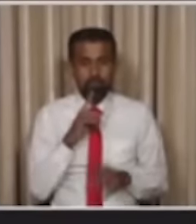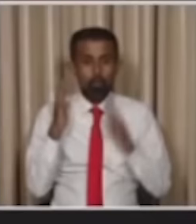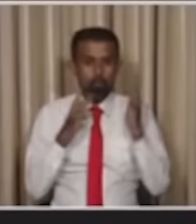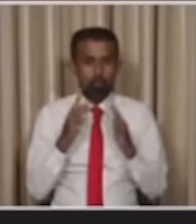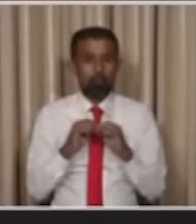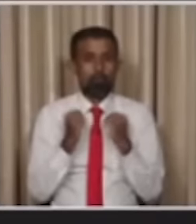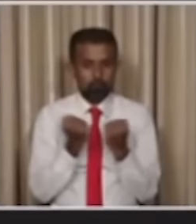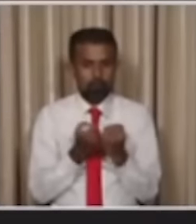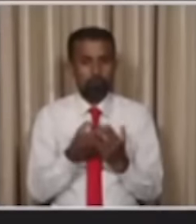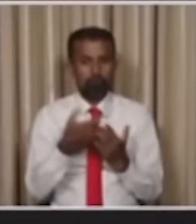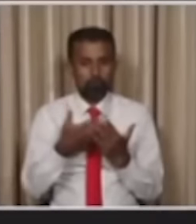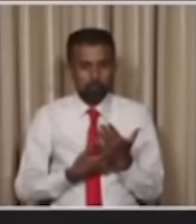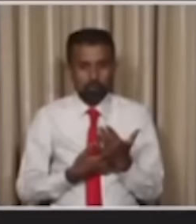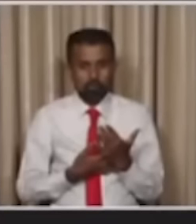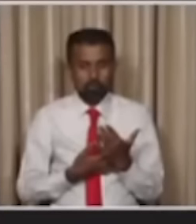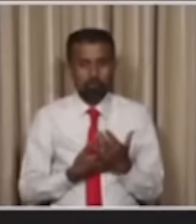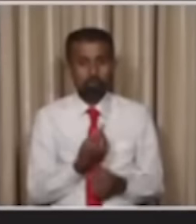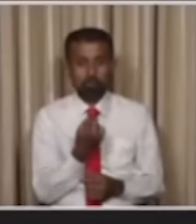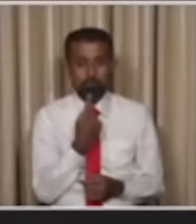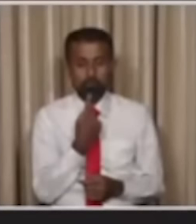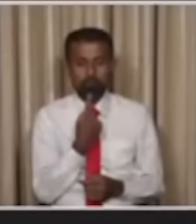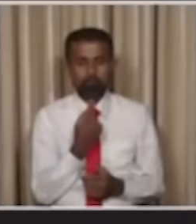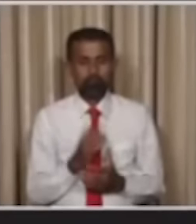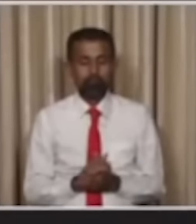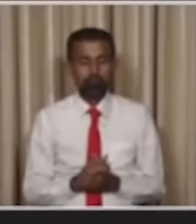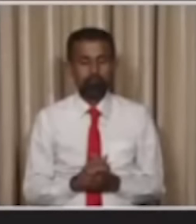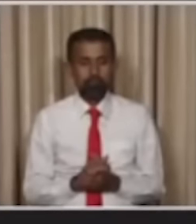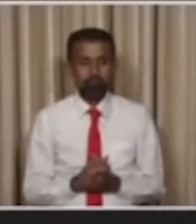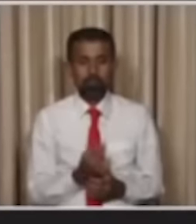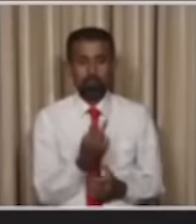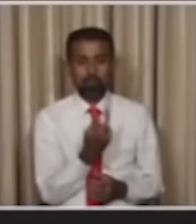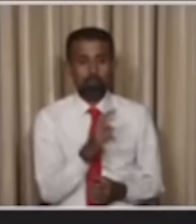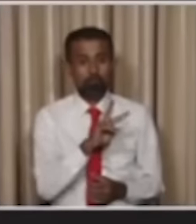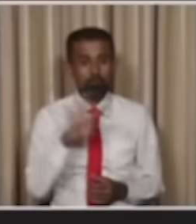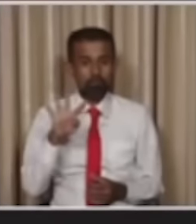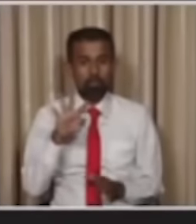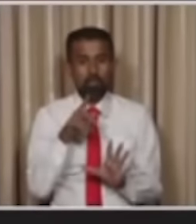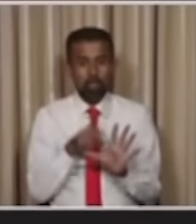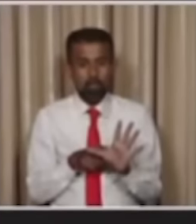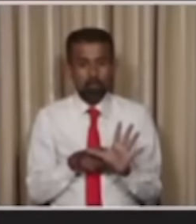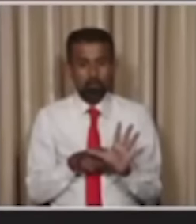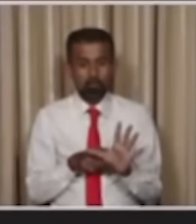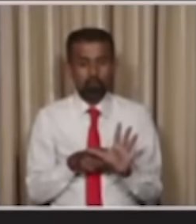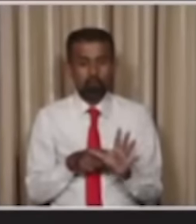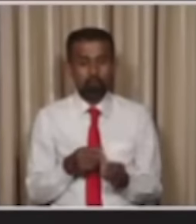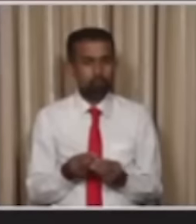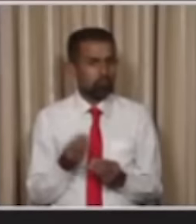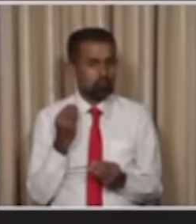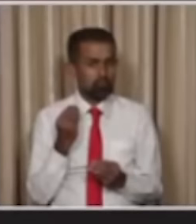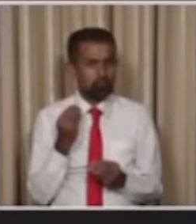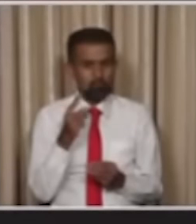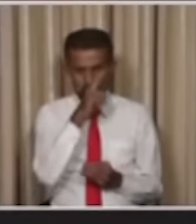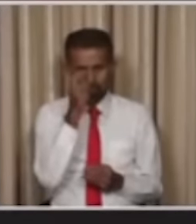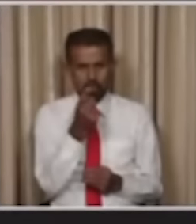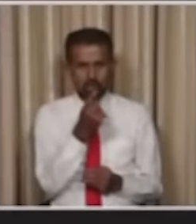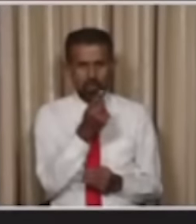Forum වාර්තාවේ ඒ අය කියනවගරු සභාපතිතුමියනි, මේ 2024 අවුරුද්ද සහ ආසන්න මාස 13ක්